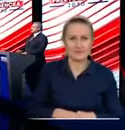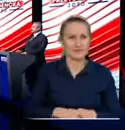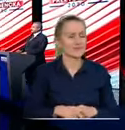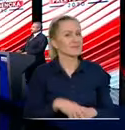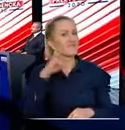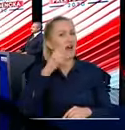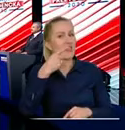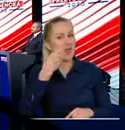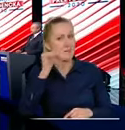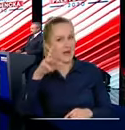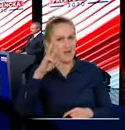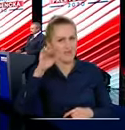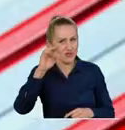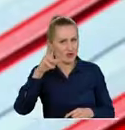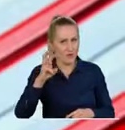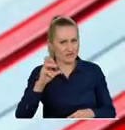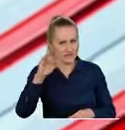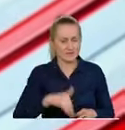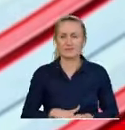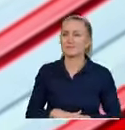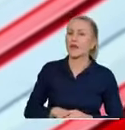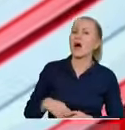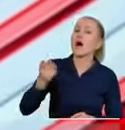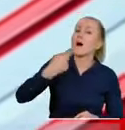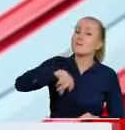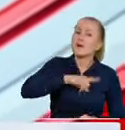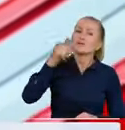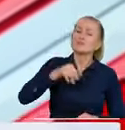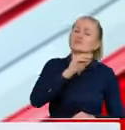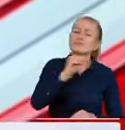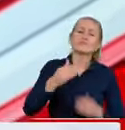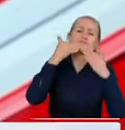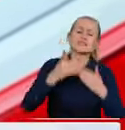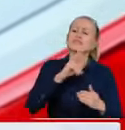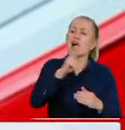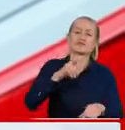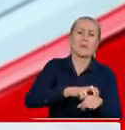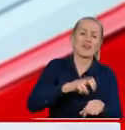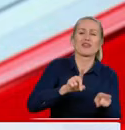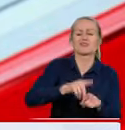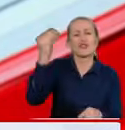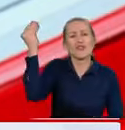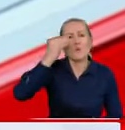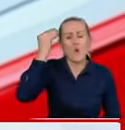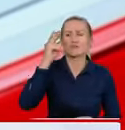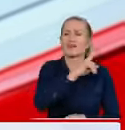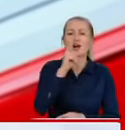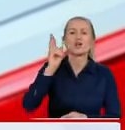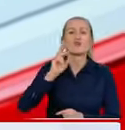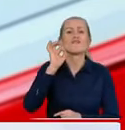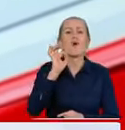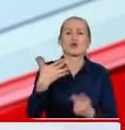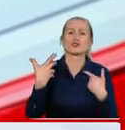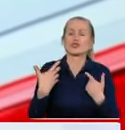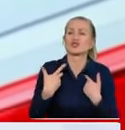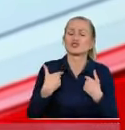Waldemar Witkowski. Trzeba podziękować wszystkim służbom medycznym, ale także naukowcom, którzy poświęcają często swoje życie